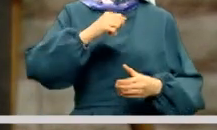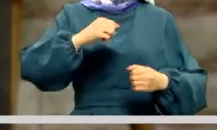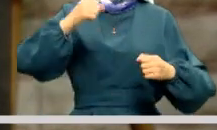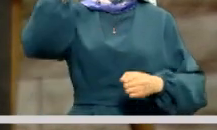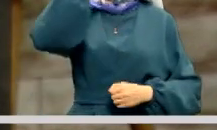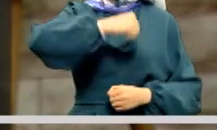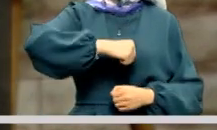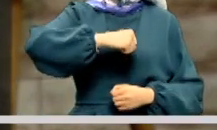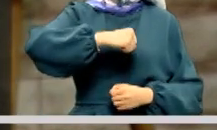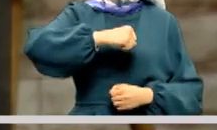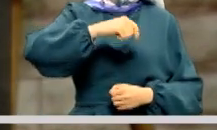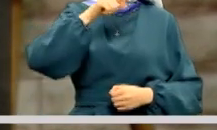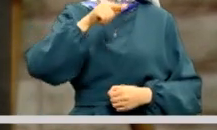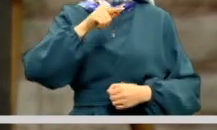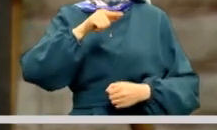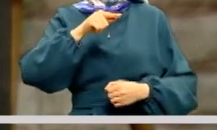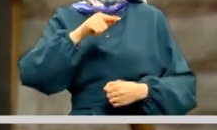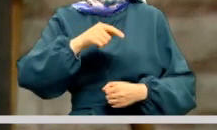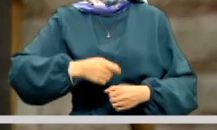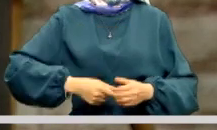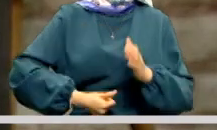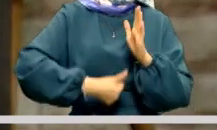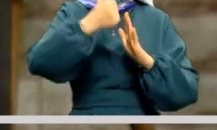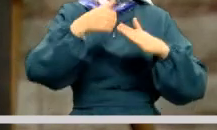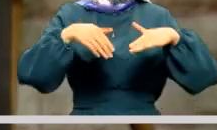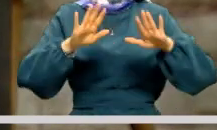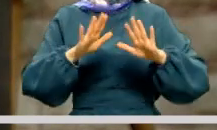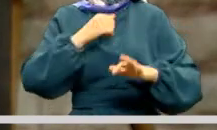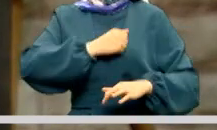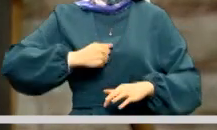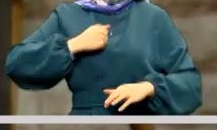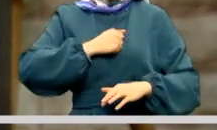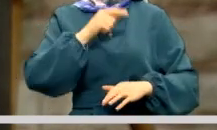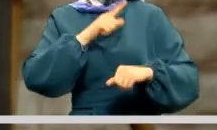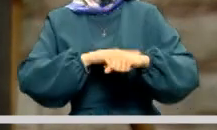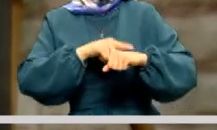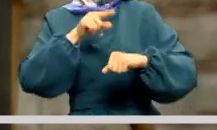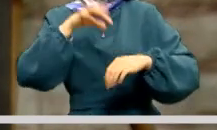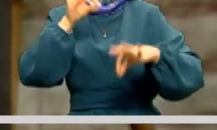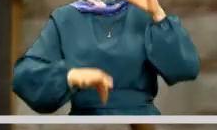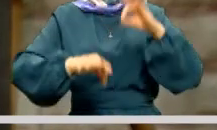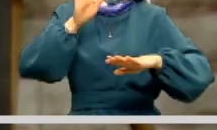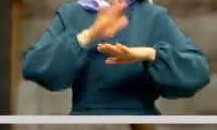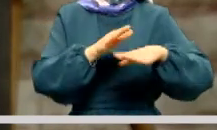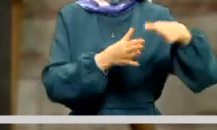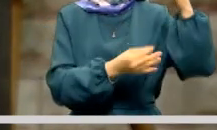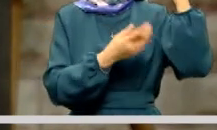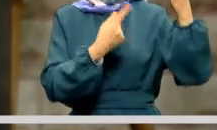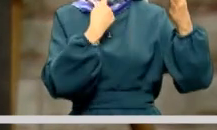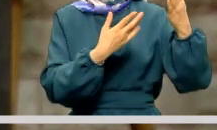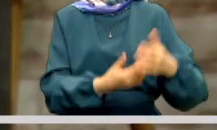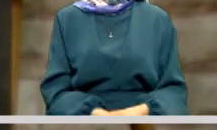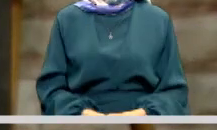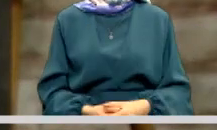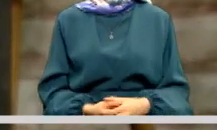yenmek ya da galip gelen kişi değil öfkelendiği anda Öfkesini yenen ve onu kontrol altına alan kişi gerçek Galip